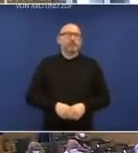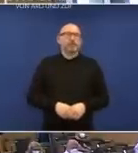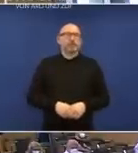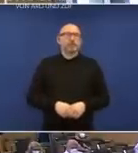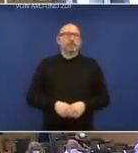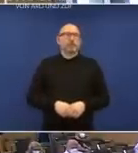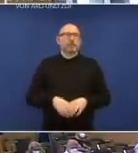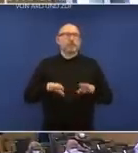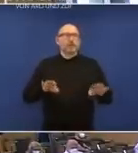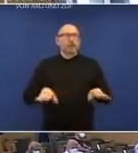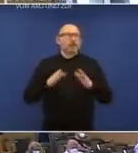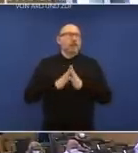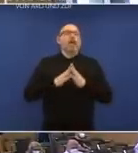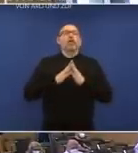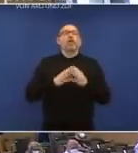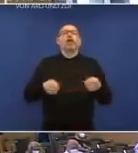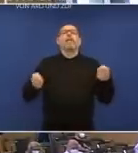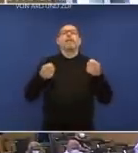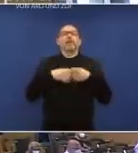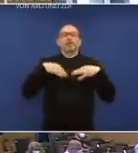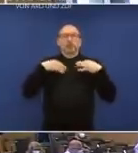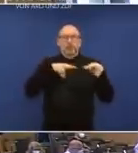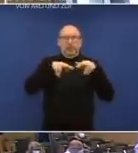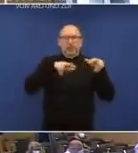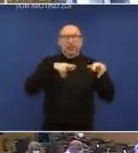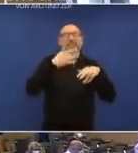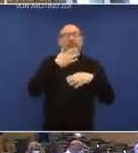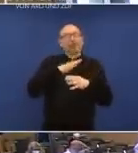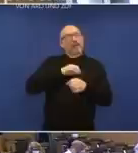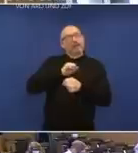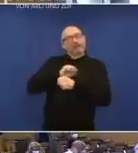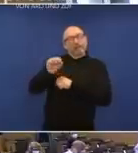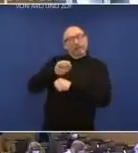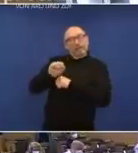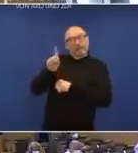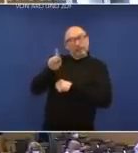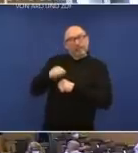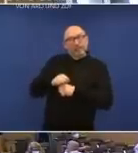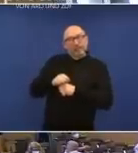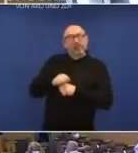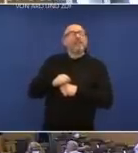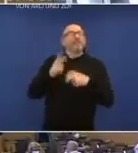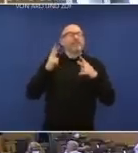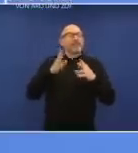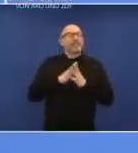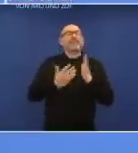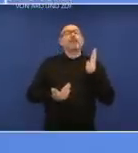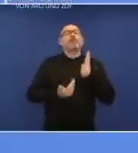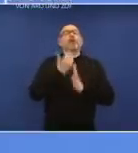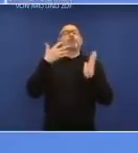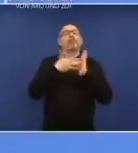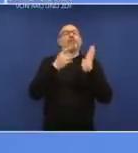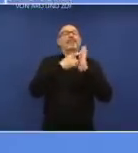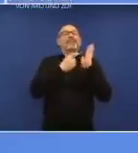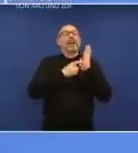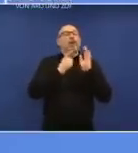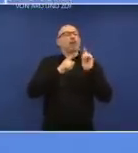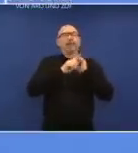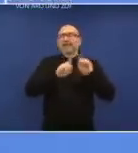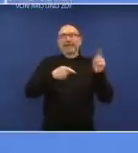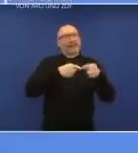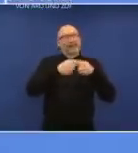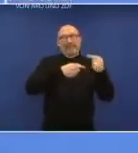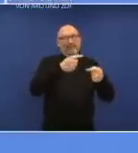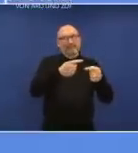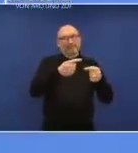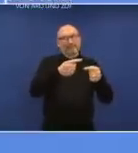kurz widersprechen von dieser Stelle aus, auch wenn das ungewöhnlich ist. Es ist kein neues Prüfkriterium entwickelt worden. Dieses Prüfkriterium gab